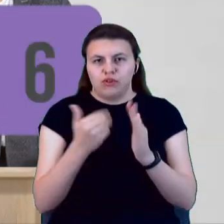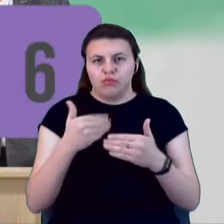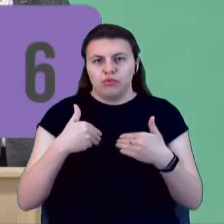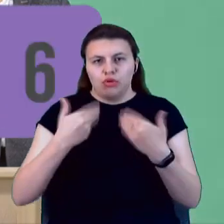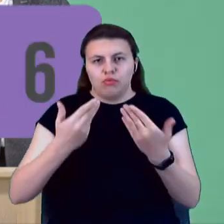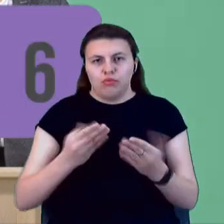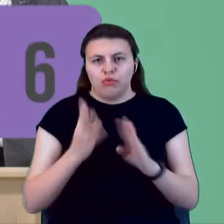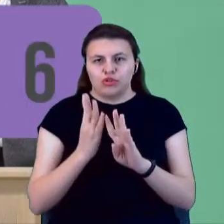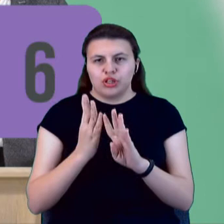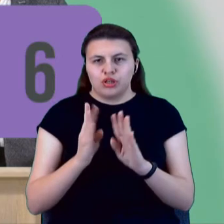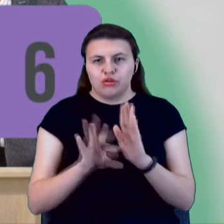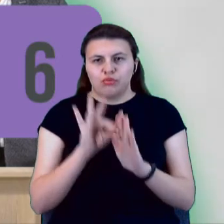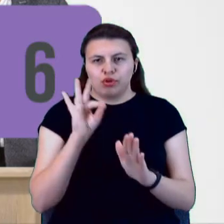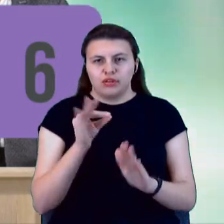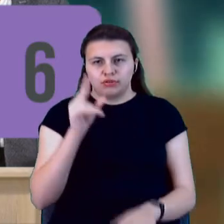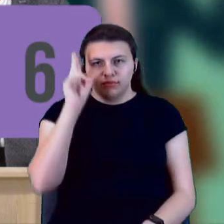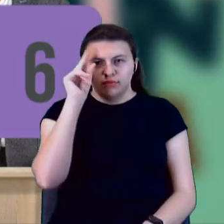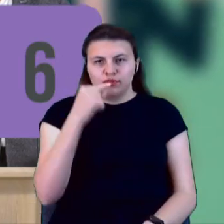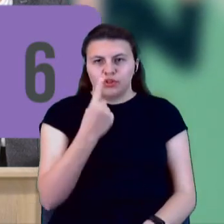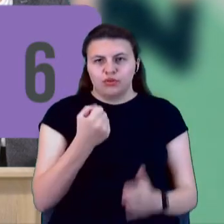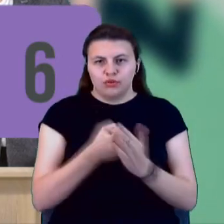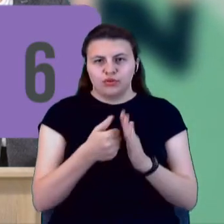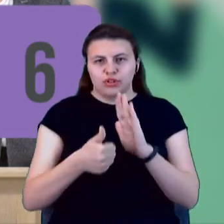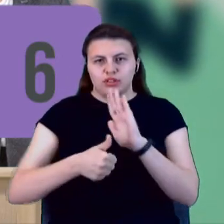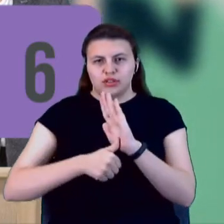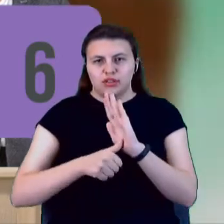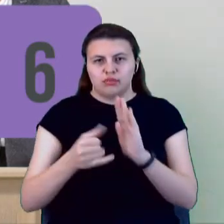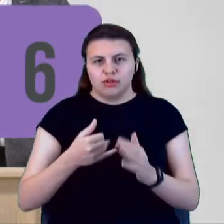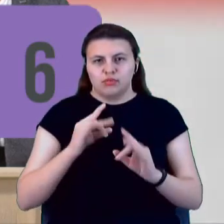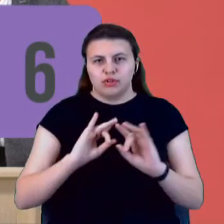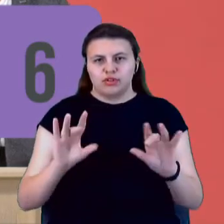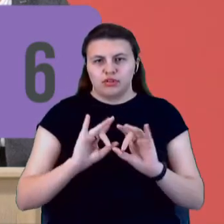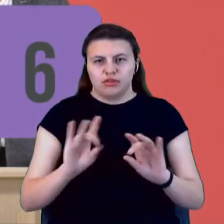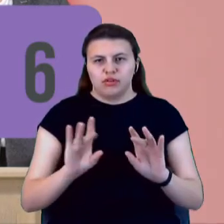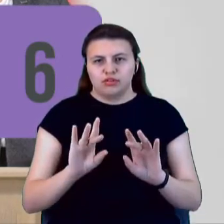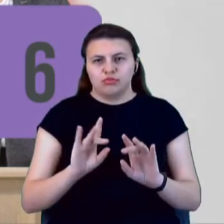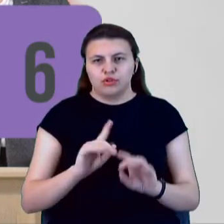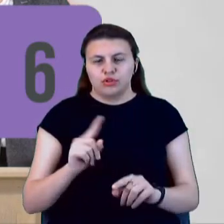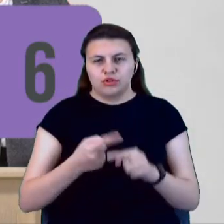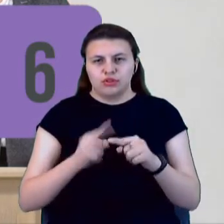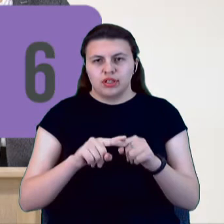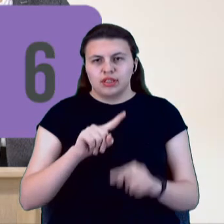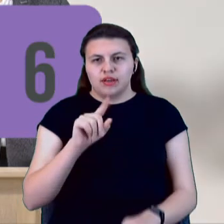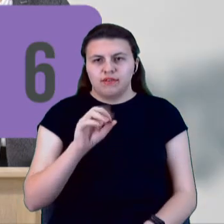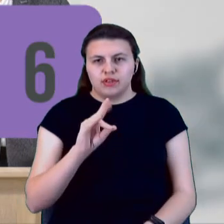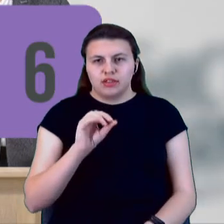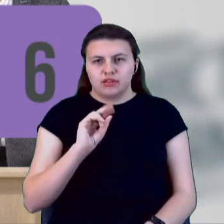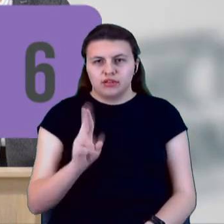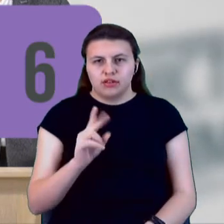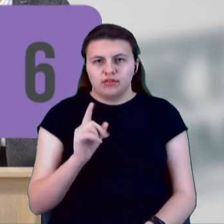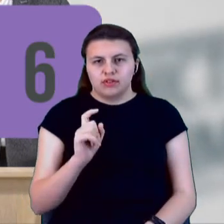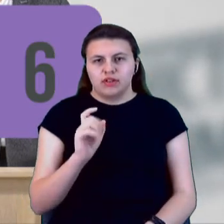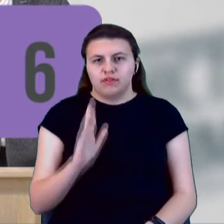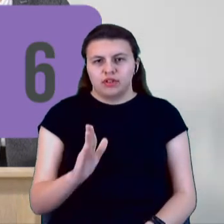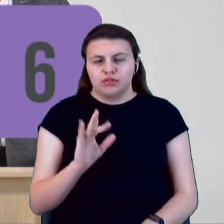черзі обрати цифру від 1 до 6. І ми вам розкажемо безпосередньо, що це за виклик. А ви вже за хвилину розкажете,